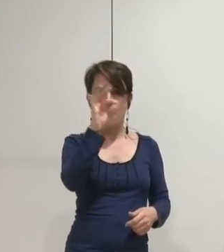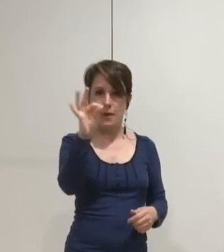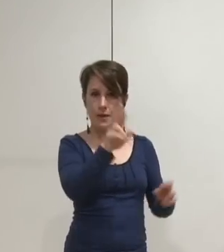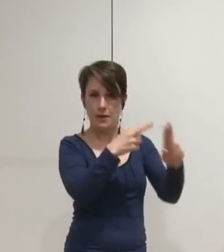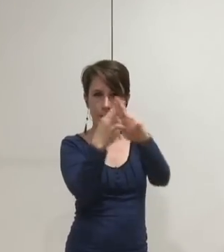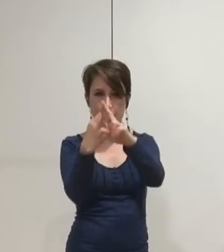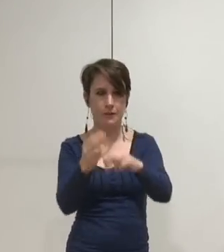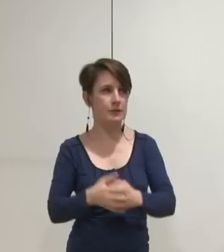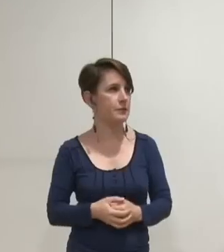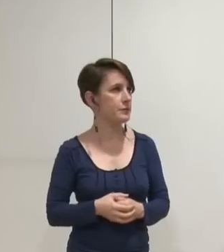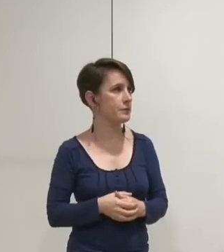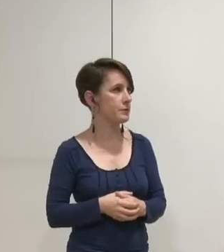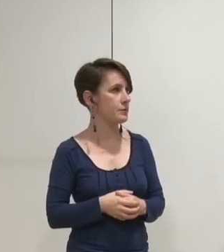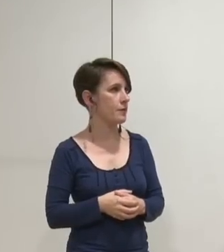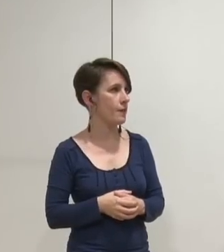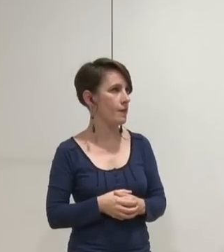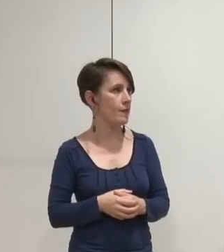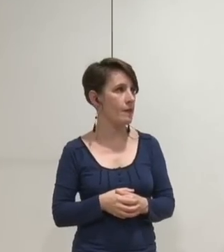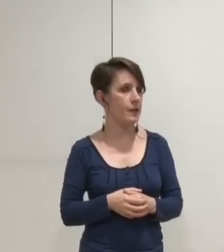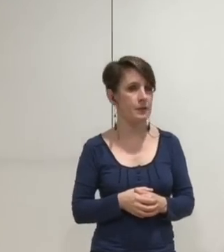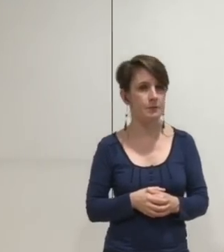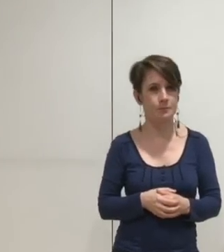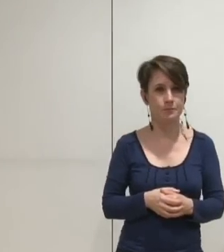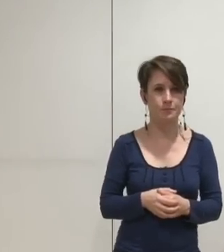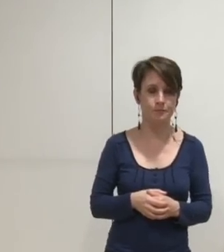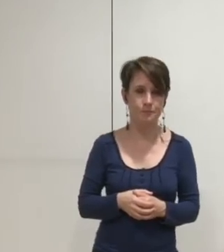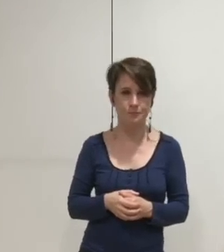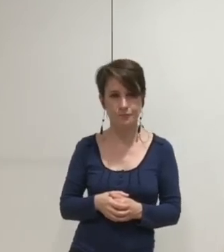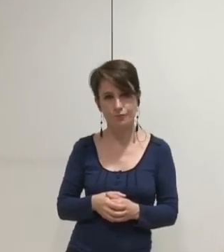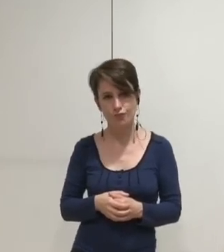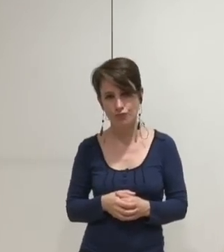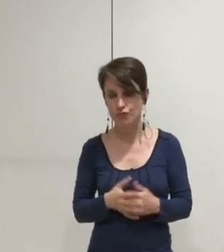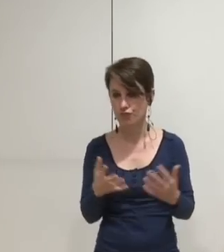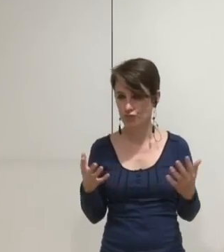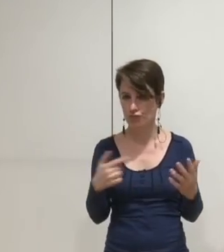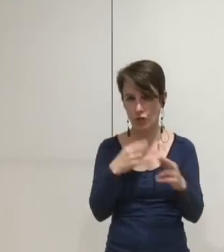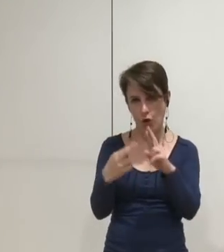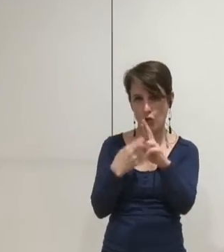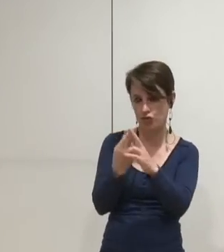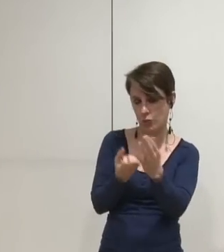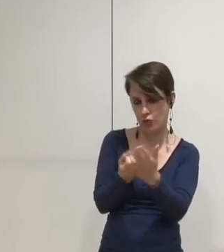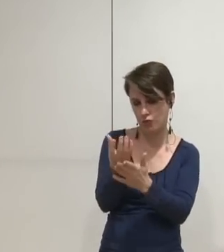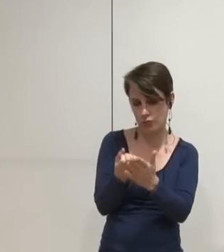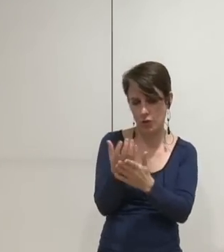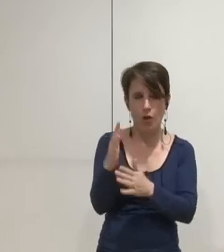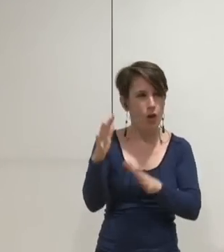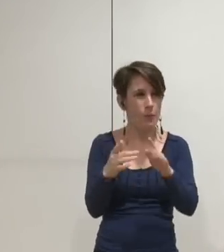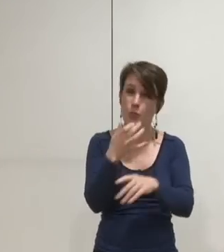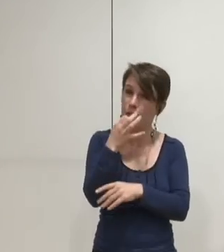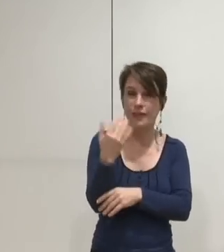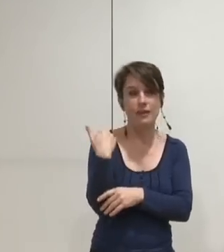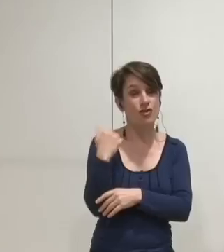merci alors quelques quelques éléments de réponse il me semble avoir dit peut-être que je l'ai dit un peu